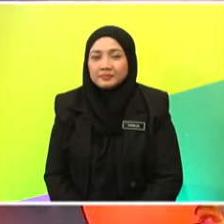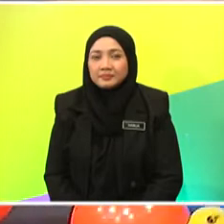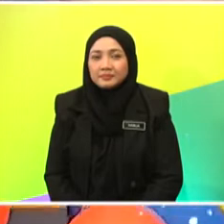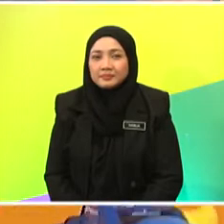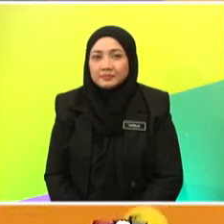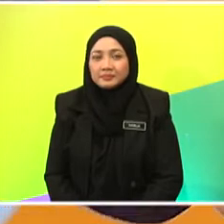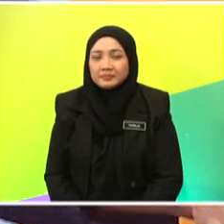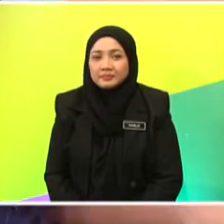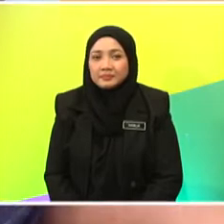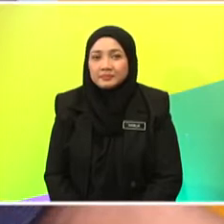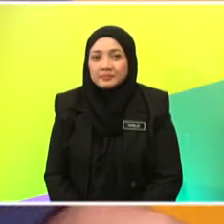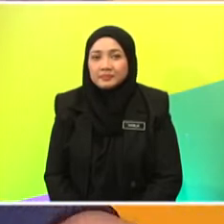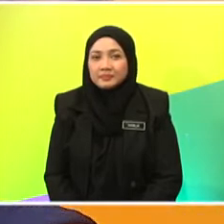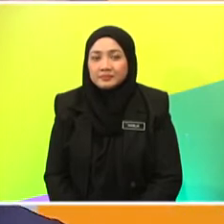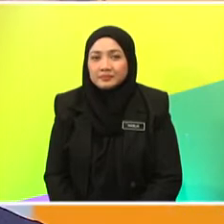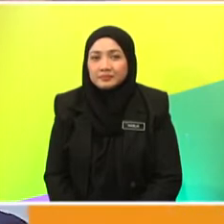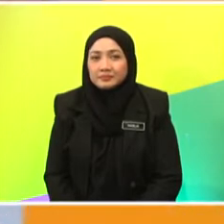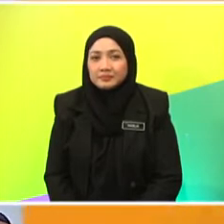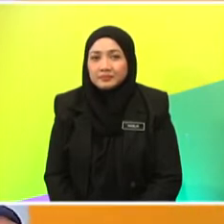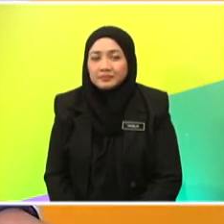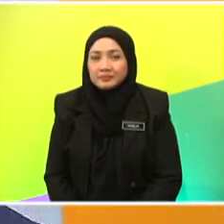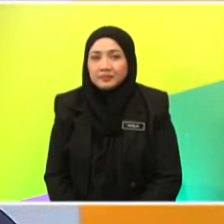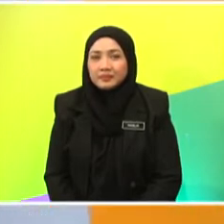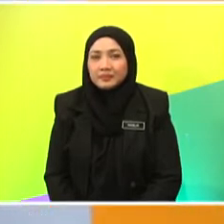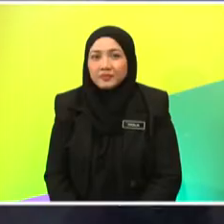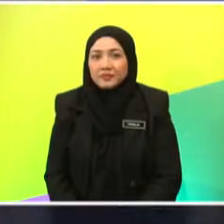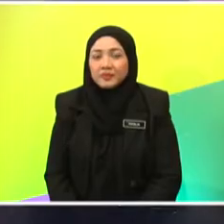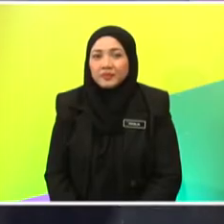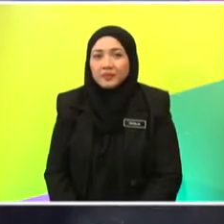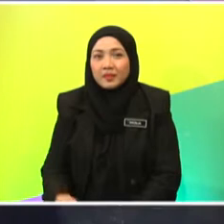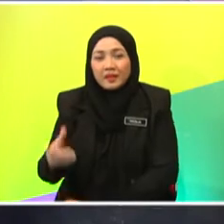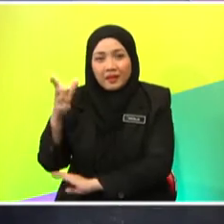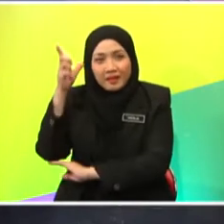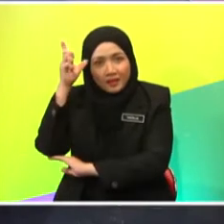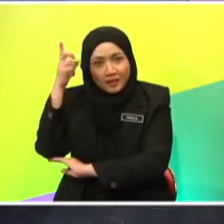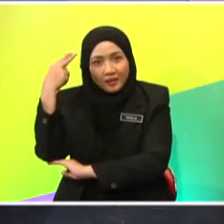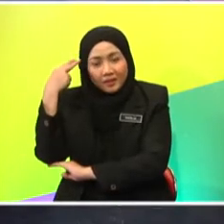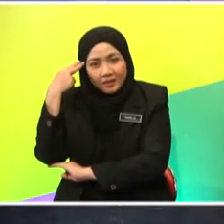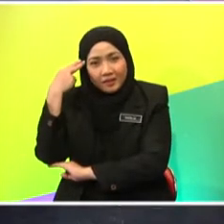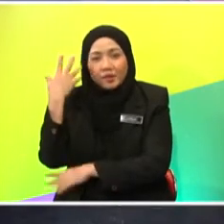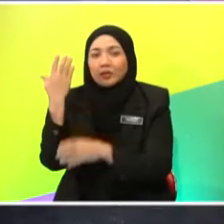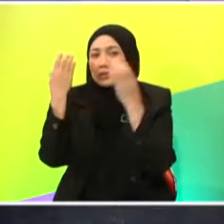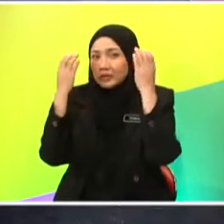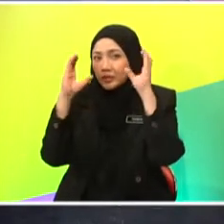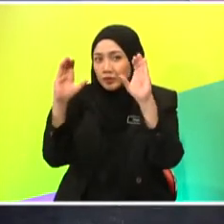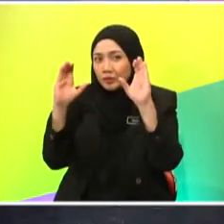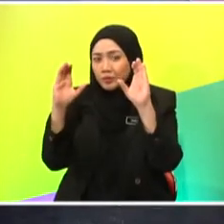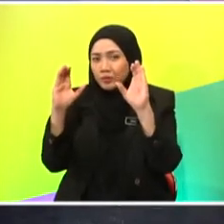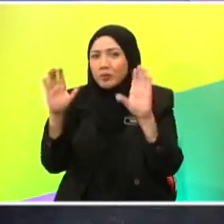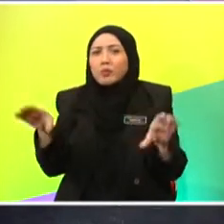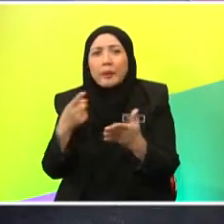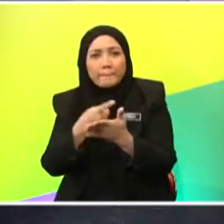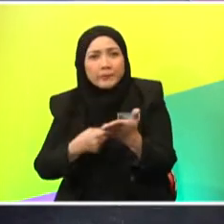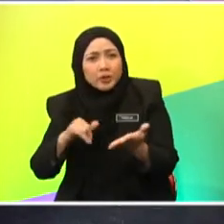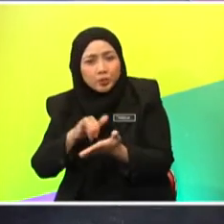blumut ih high cek Gu aku tuh memang